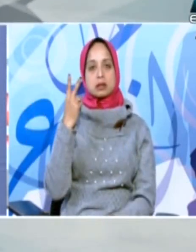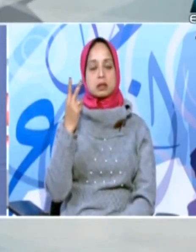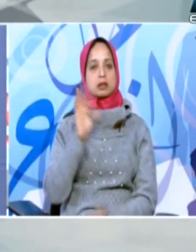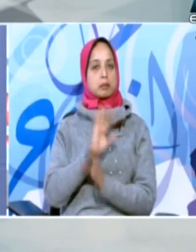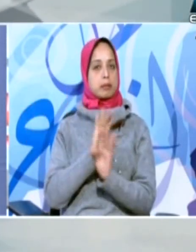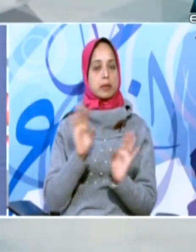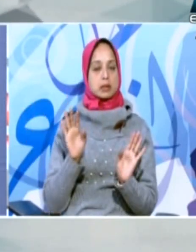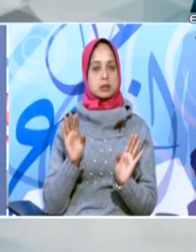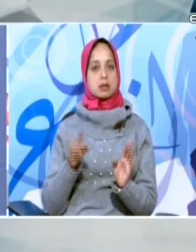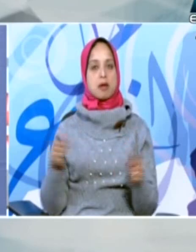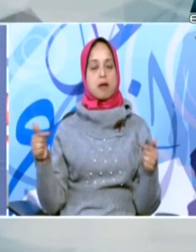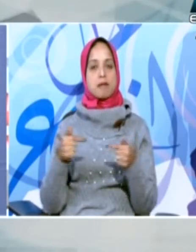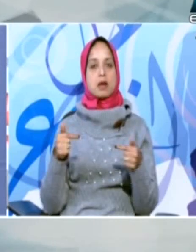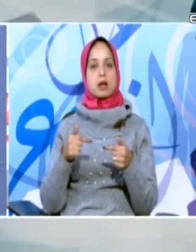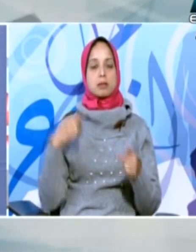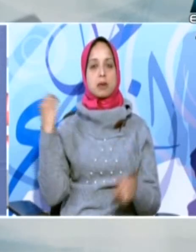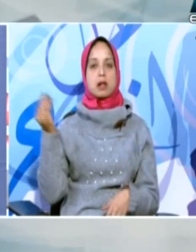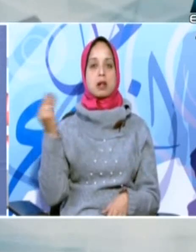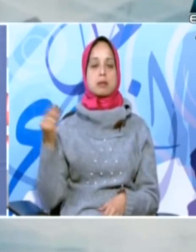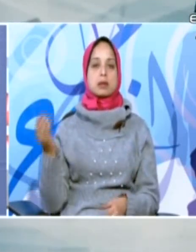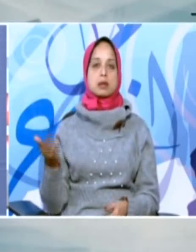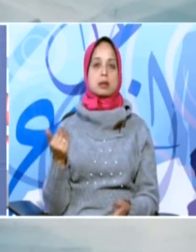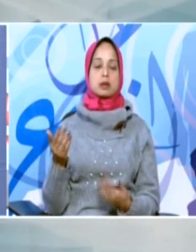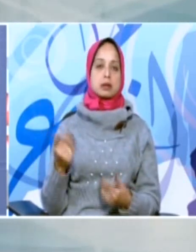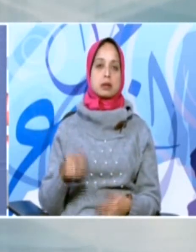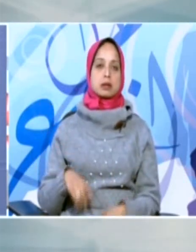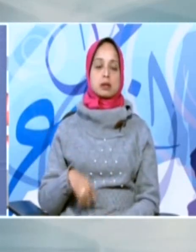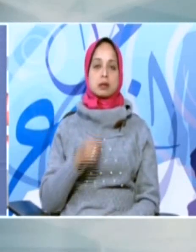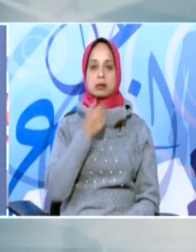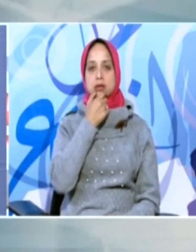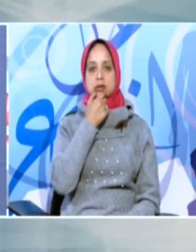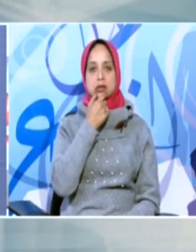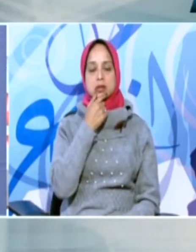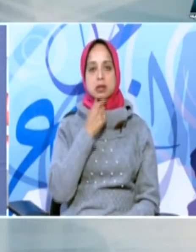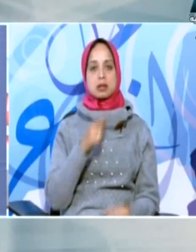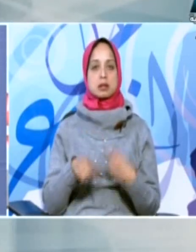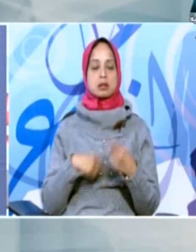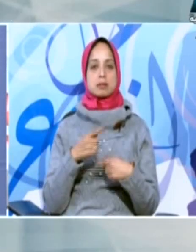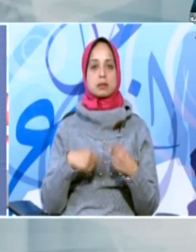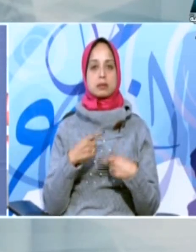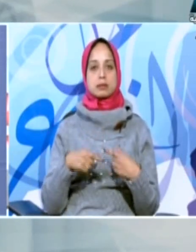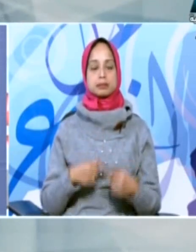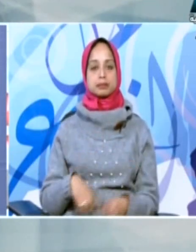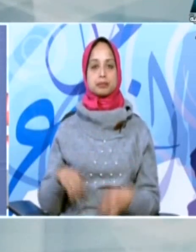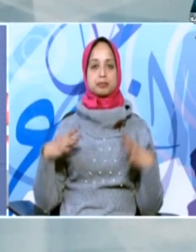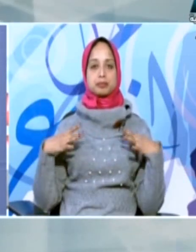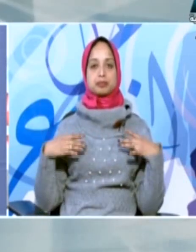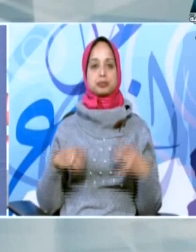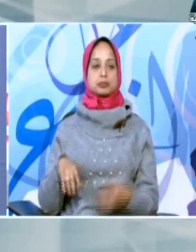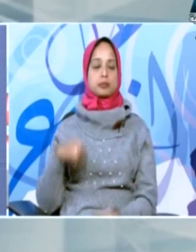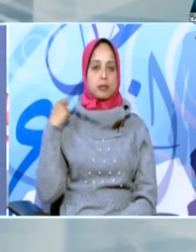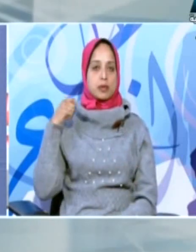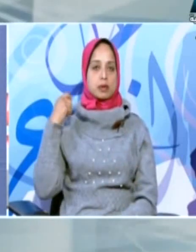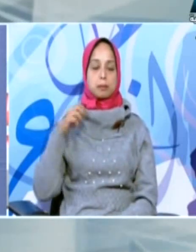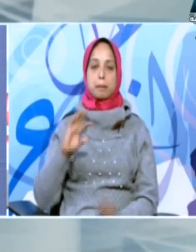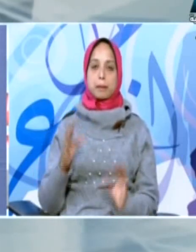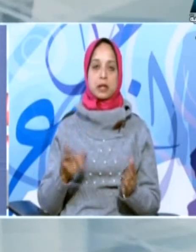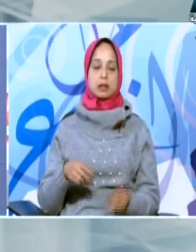لما الحرب العالمية قامت انجلترا طلبت من رئيس الوزراء، الكلام ده طبعا كان 1939، كان رئيس الوزراء علي ماهر